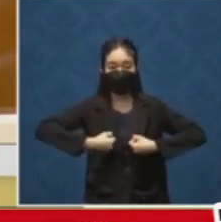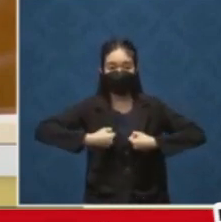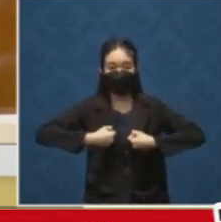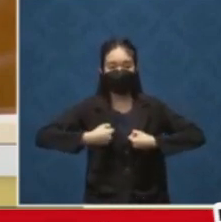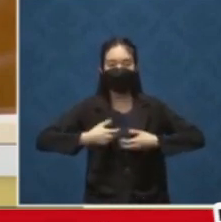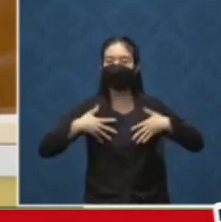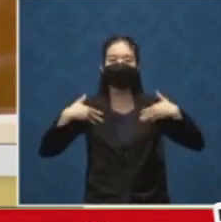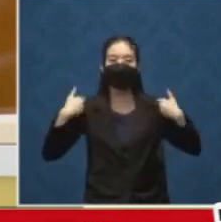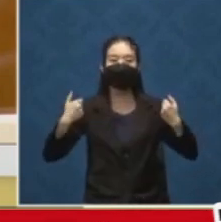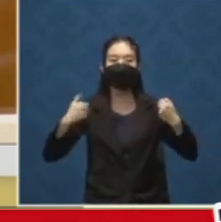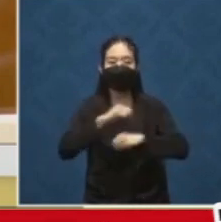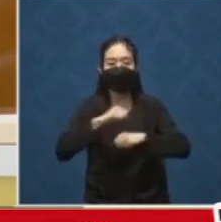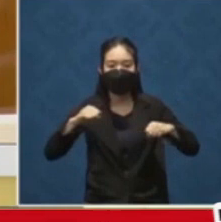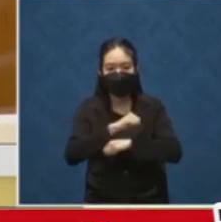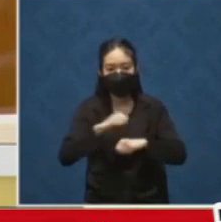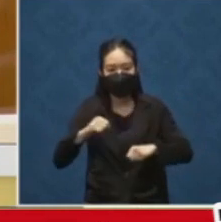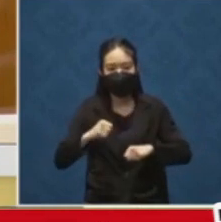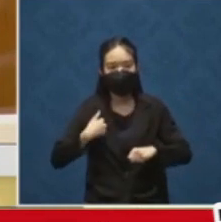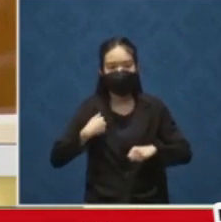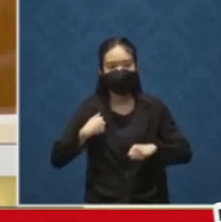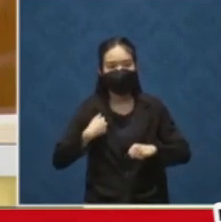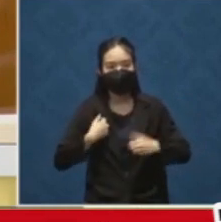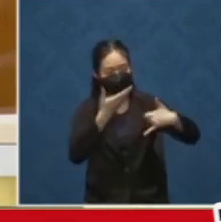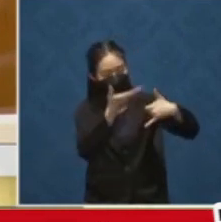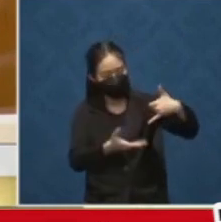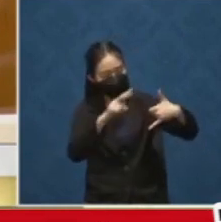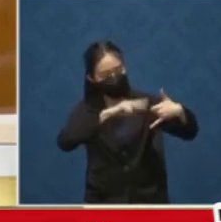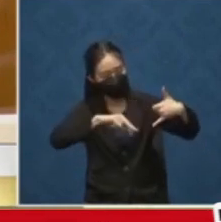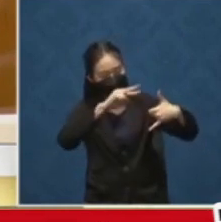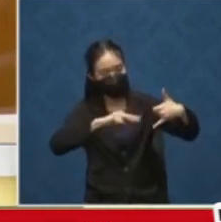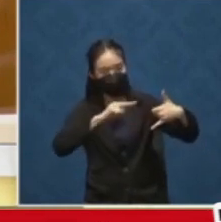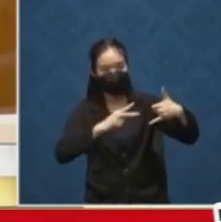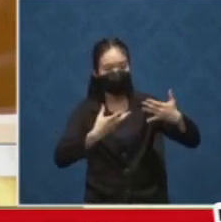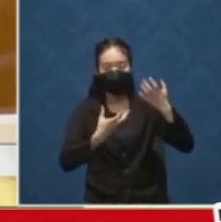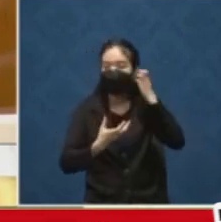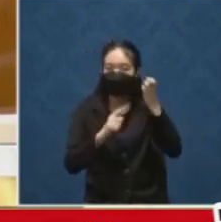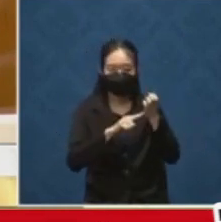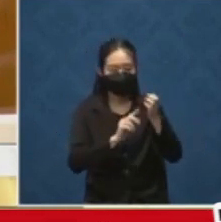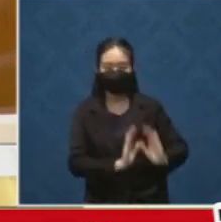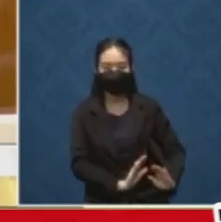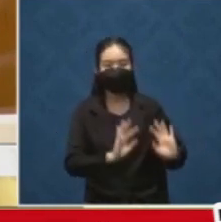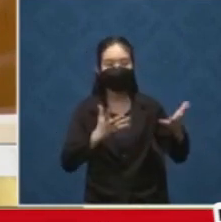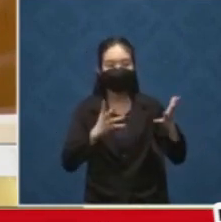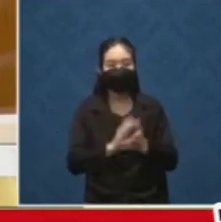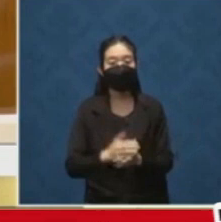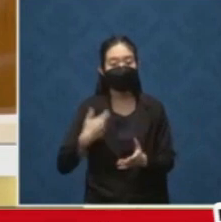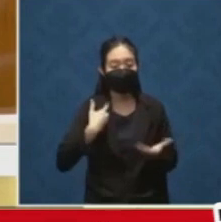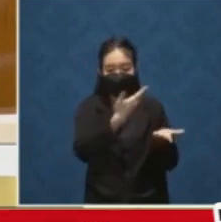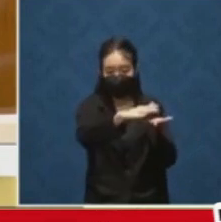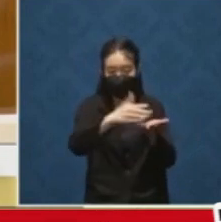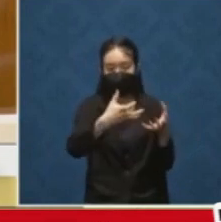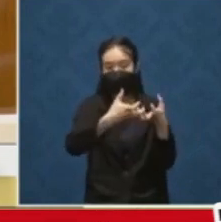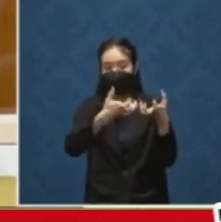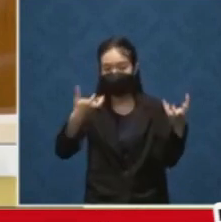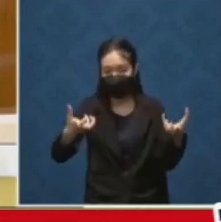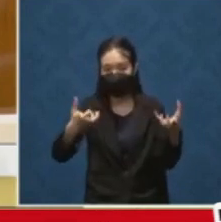มีการให้แต่งเป็ชดกิลา ให้สามารจะตัสอบได้วาไม่มีการพกพาส่งใดเข้าไปตรนี้กมี